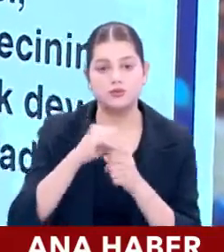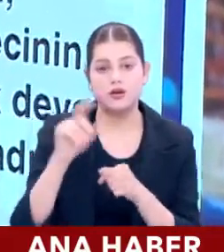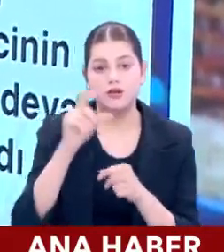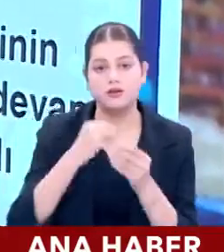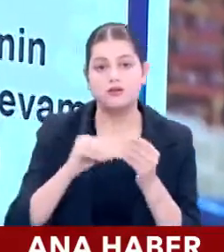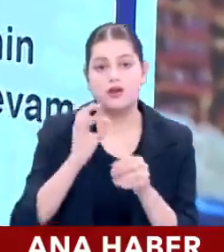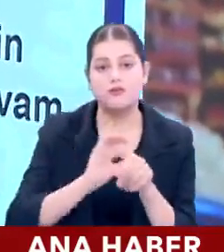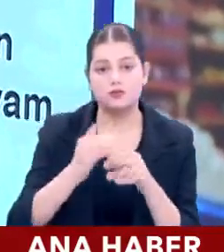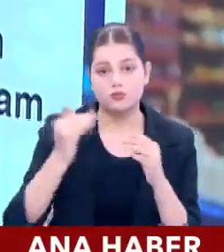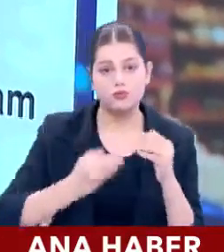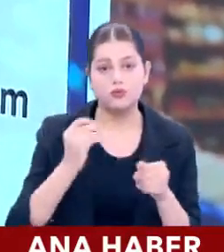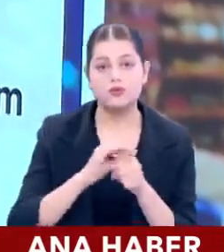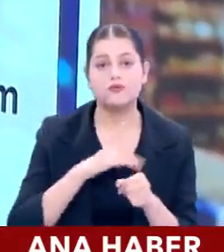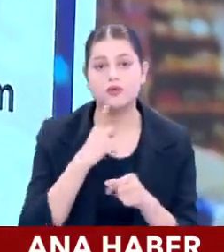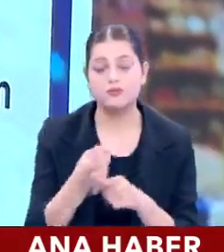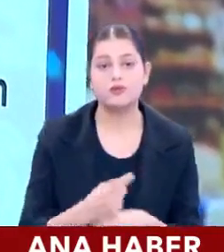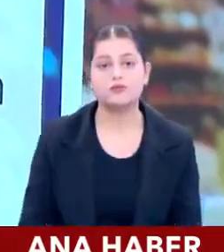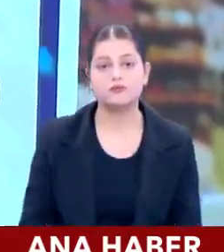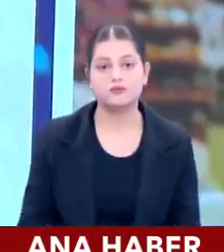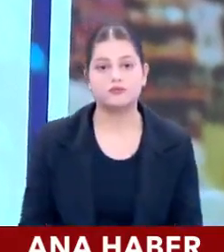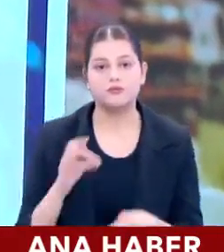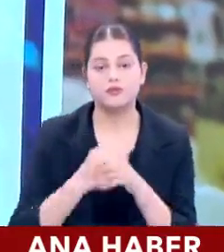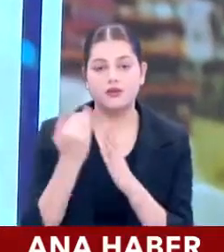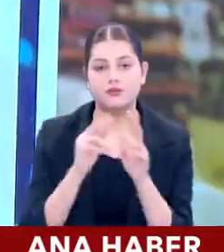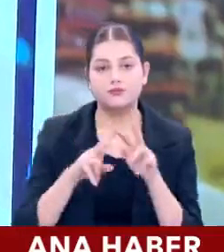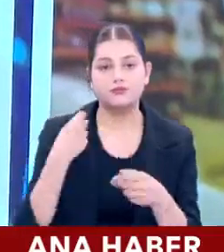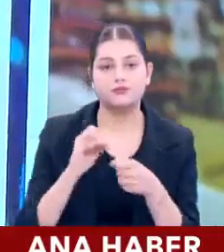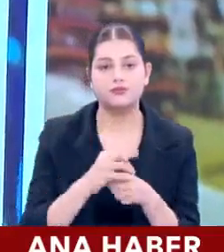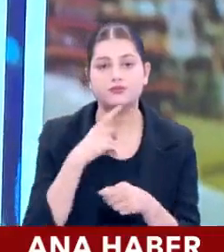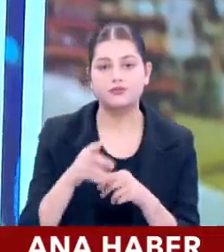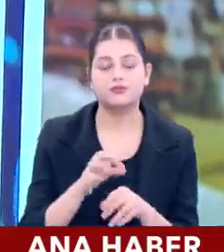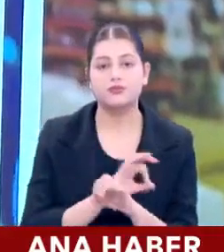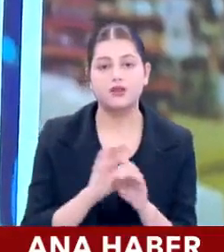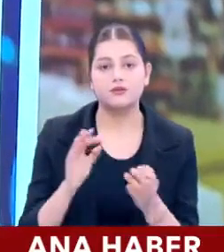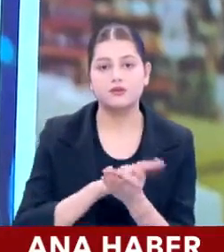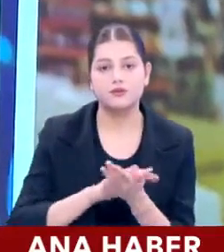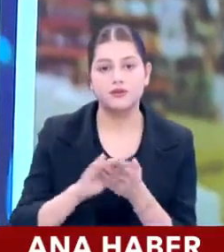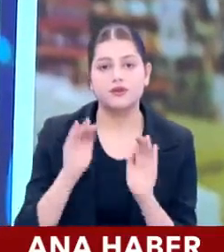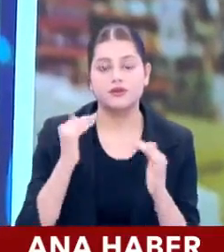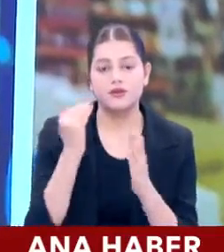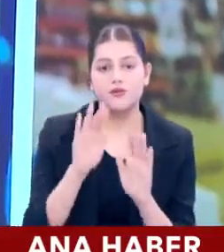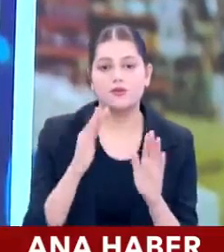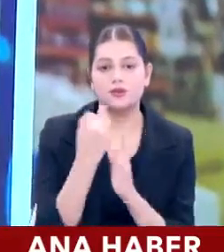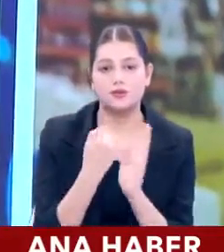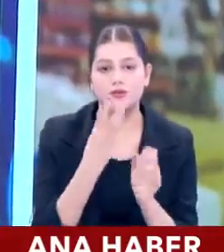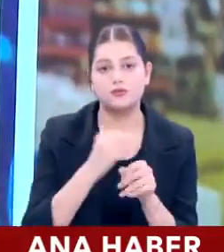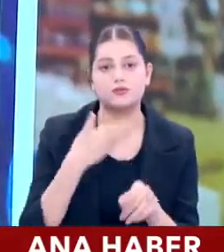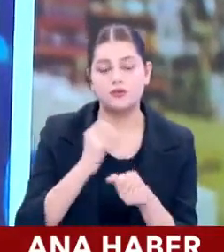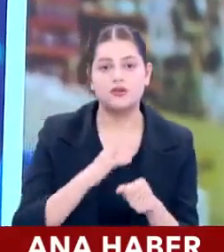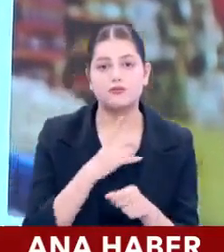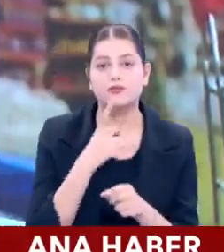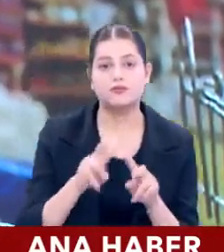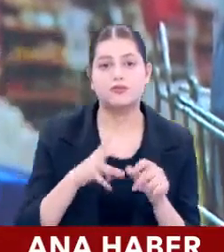enflasyonunu ana eğiliminde düşüşün başlangıcını belirten Merkez Bankası sadeleşme sürecinin kademeli olarak devam edeceğini söylüyor